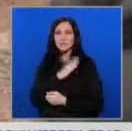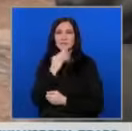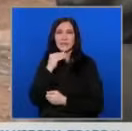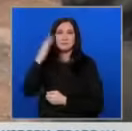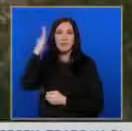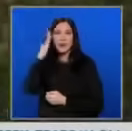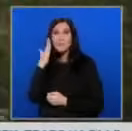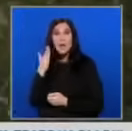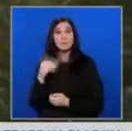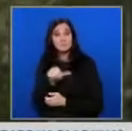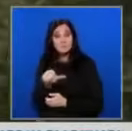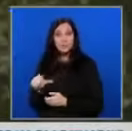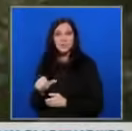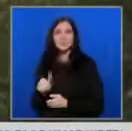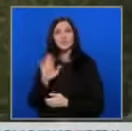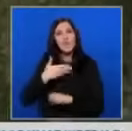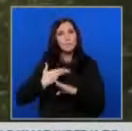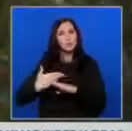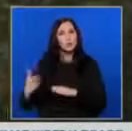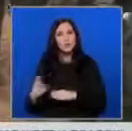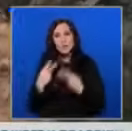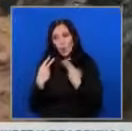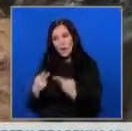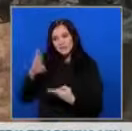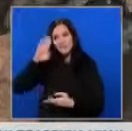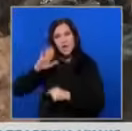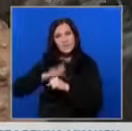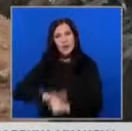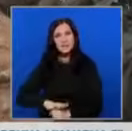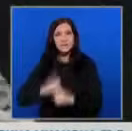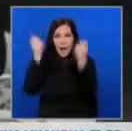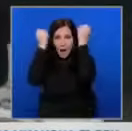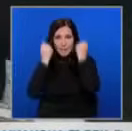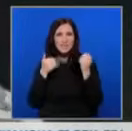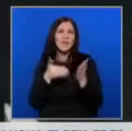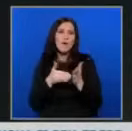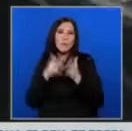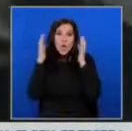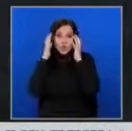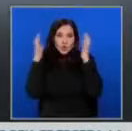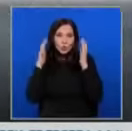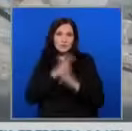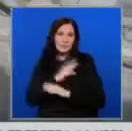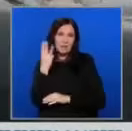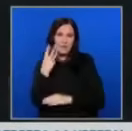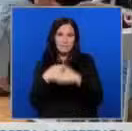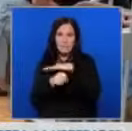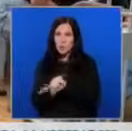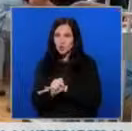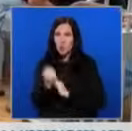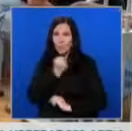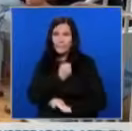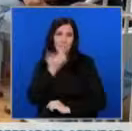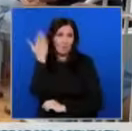Израелският премиер обаче изтъкна, че ще продължи да оказва военен натиск над Хамас, въпреки шока от смъртта на трима заложници, убити